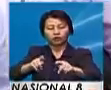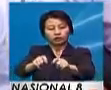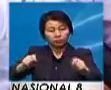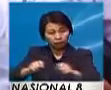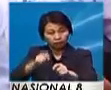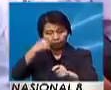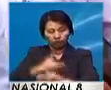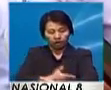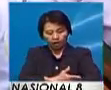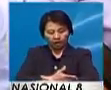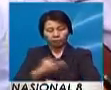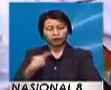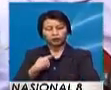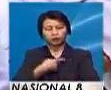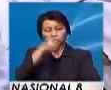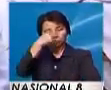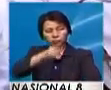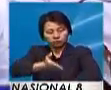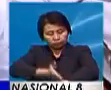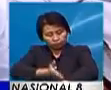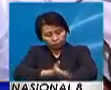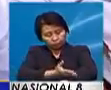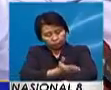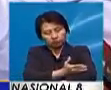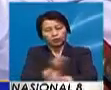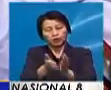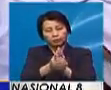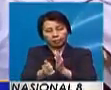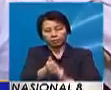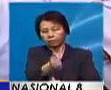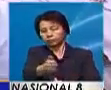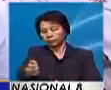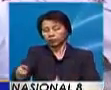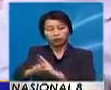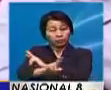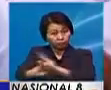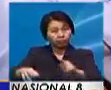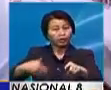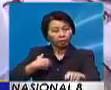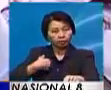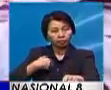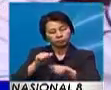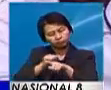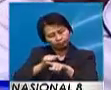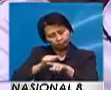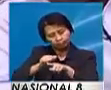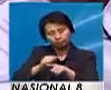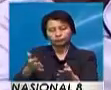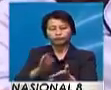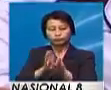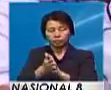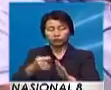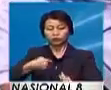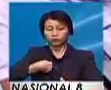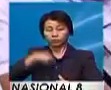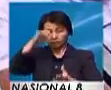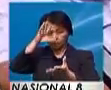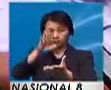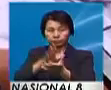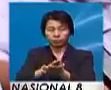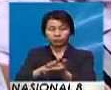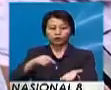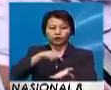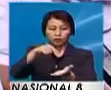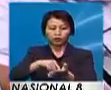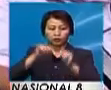kita mengembangkan bakat seni mereka yang semula ada semula jadi jadi saya percaya ini